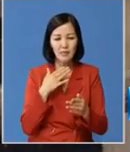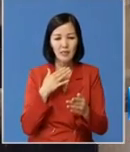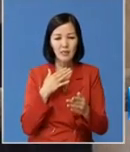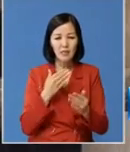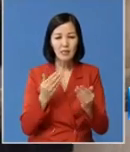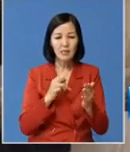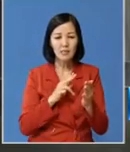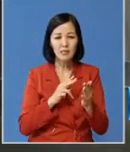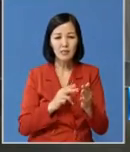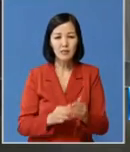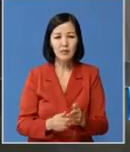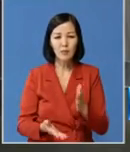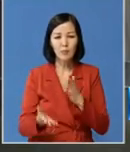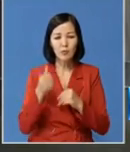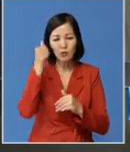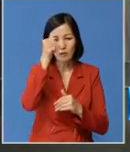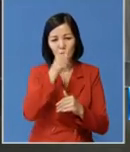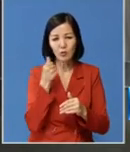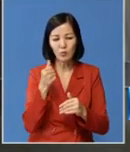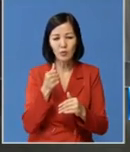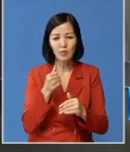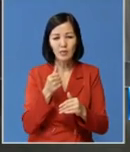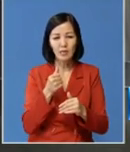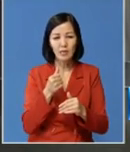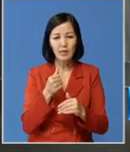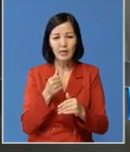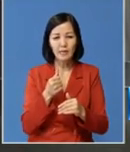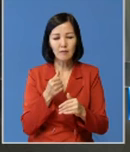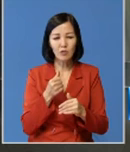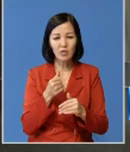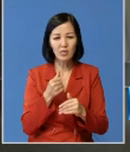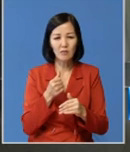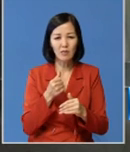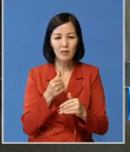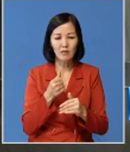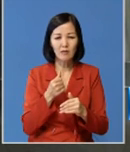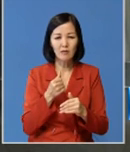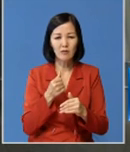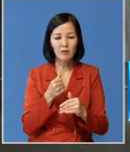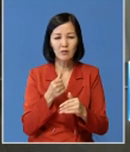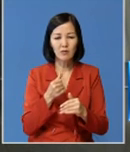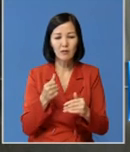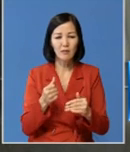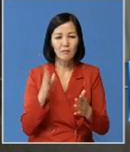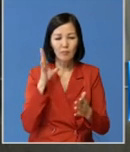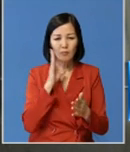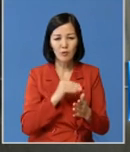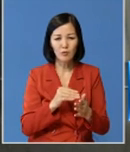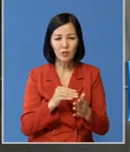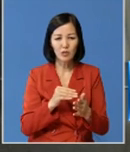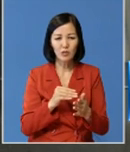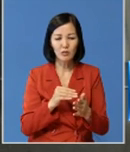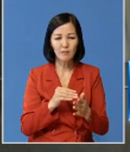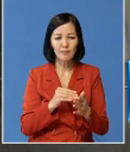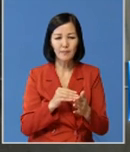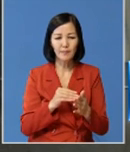занимается осеменением. В прошлом году у нас отёл как раз закончился, сейчас вторая, третья лактация идет. Получается,